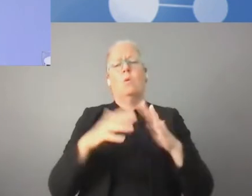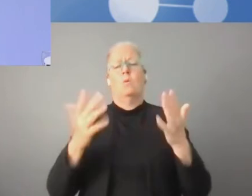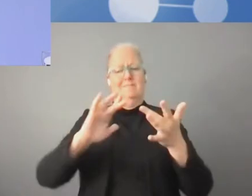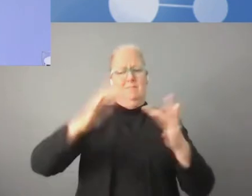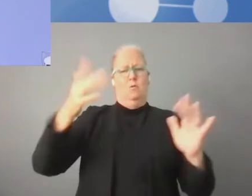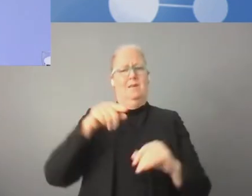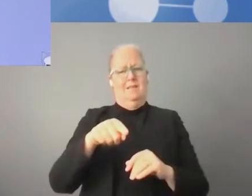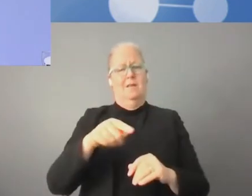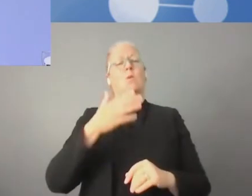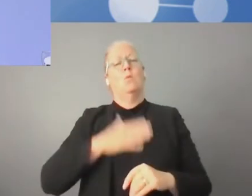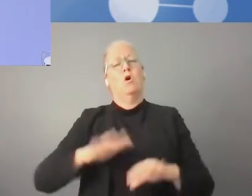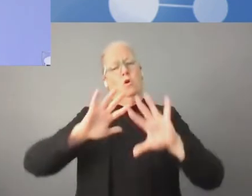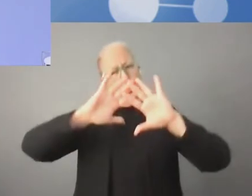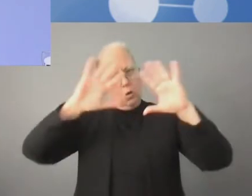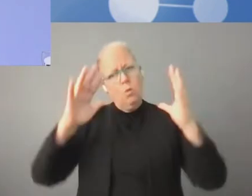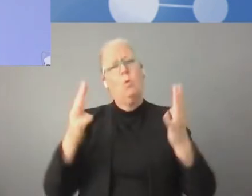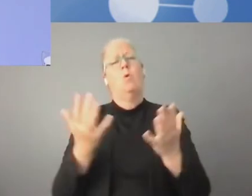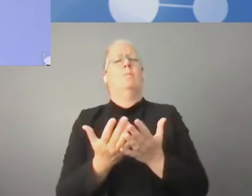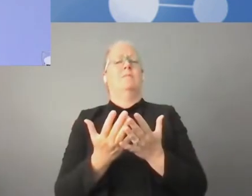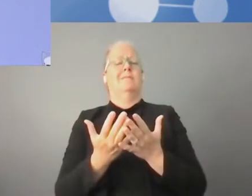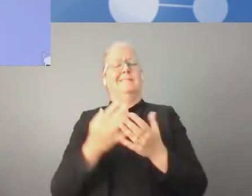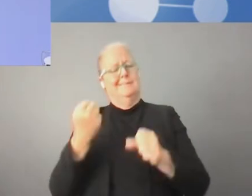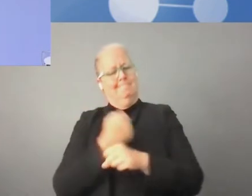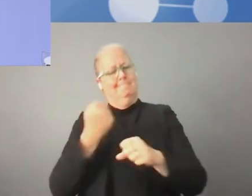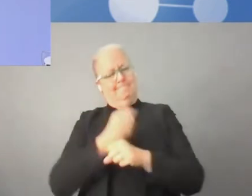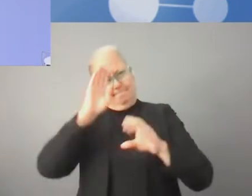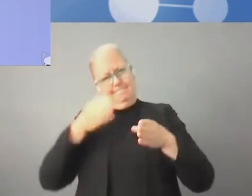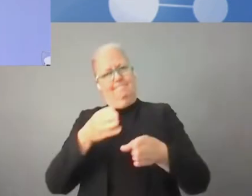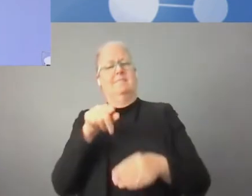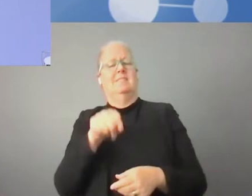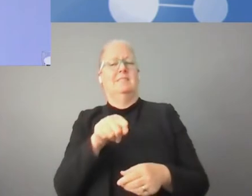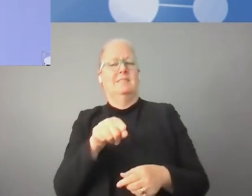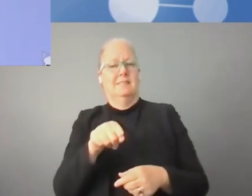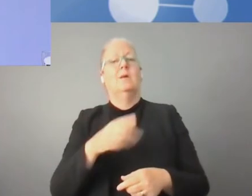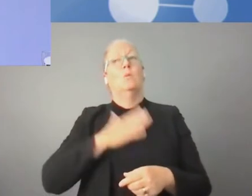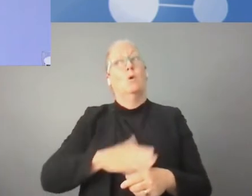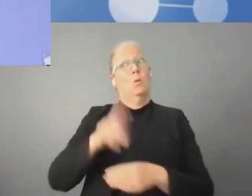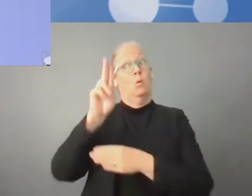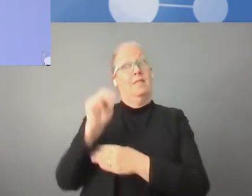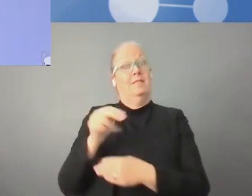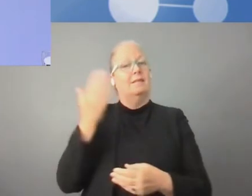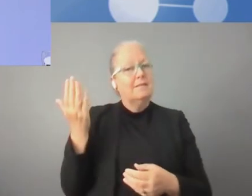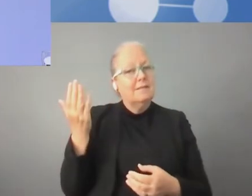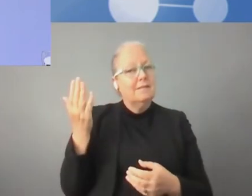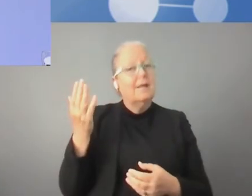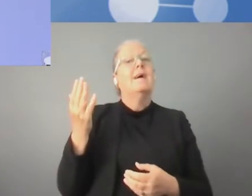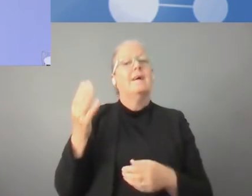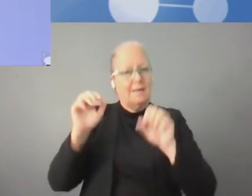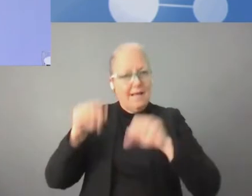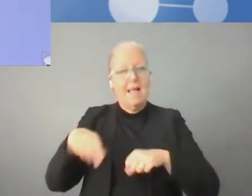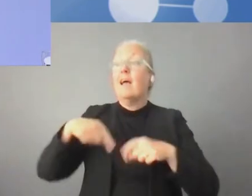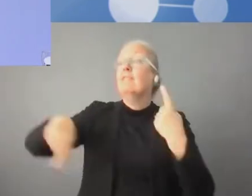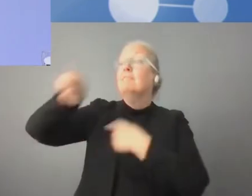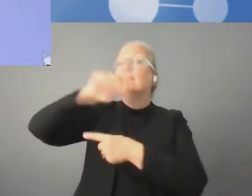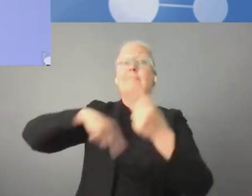术和互联网，这是一个数字的虚拟空间，需要全球的视